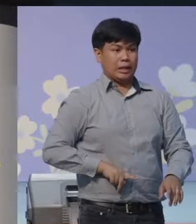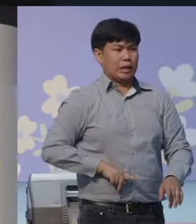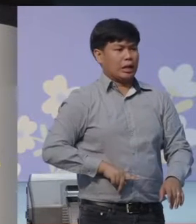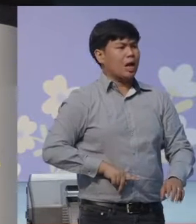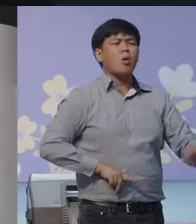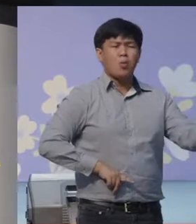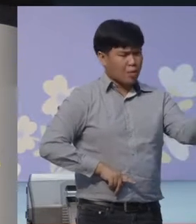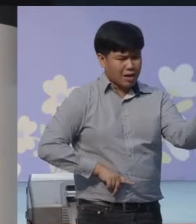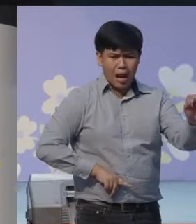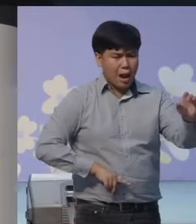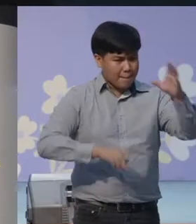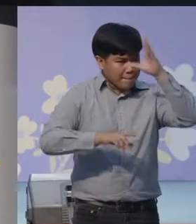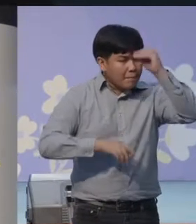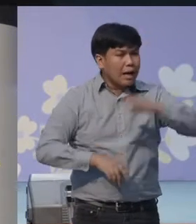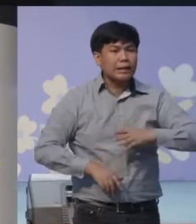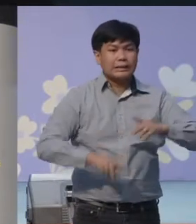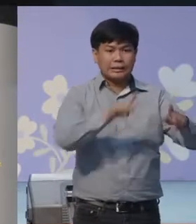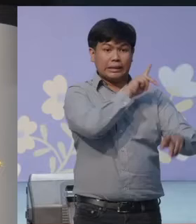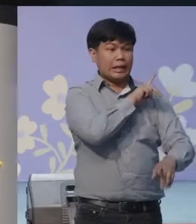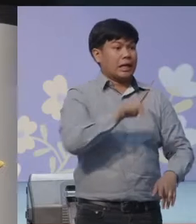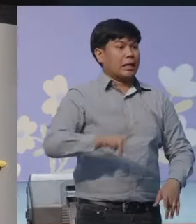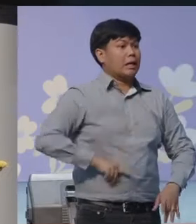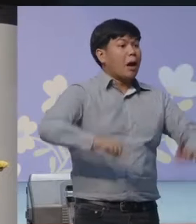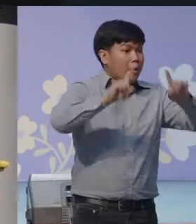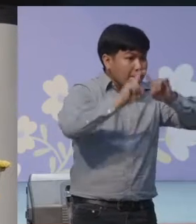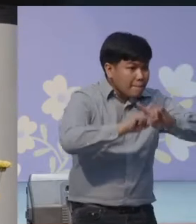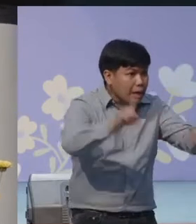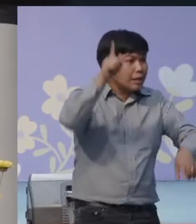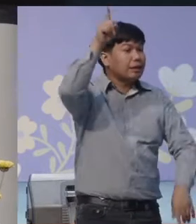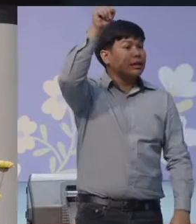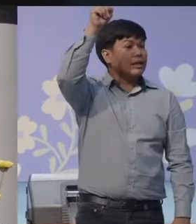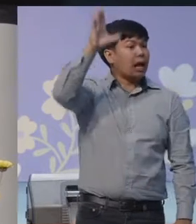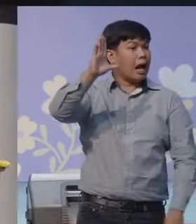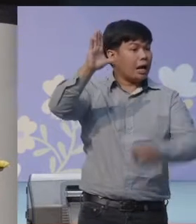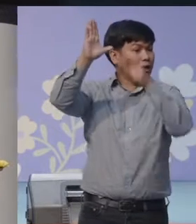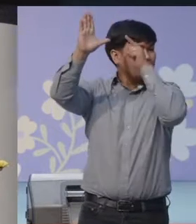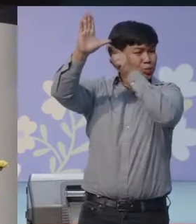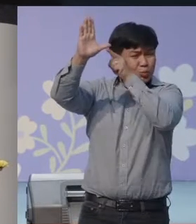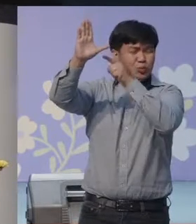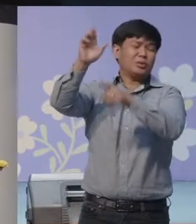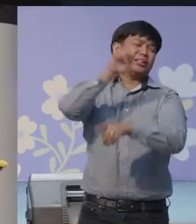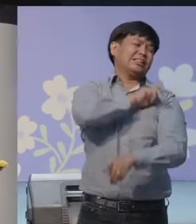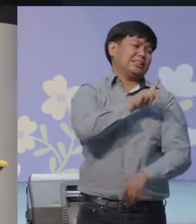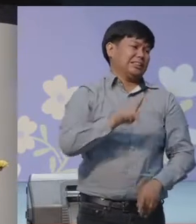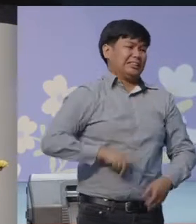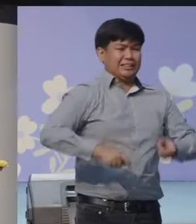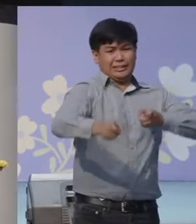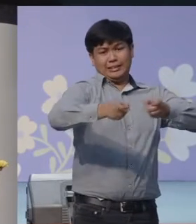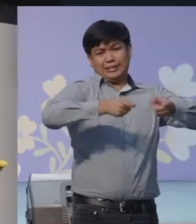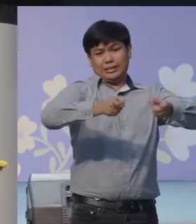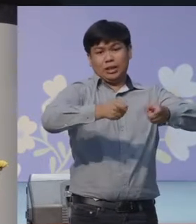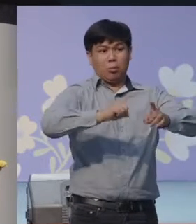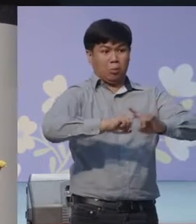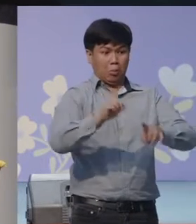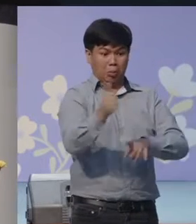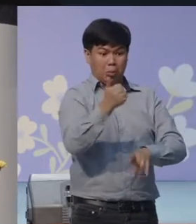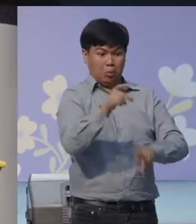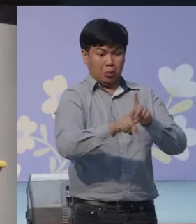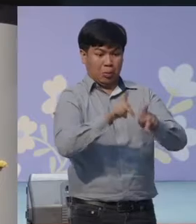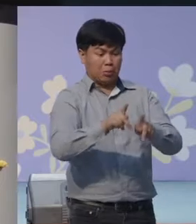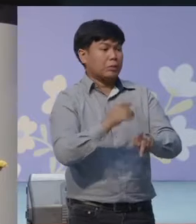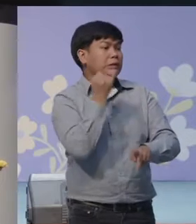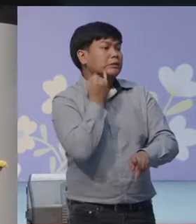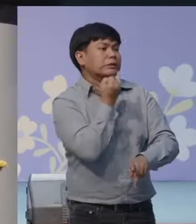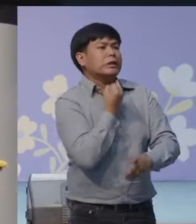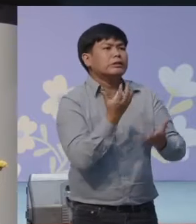sa panahon na yon sa Israel. Pero ang Panginoon ay hari. Ang problema, gusto ng Israel na